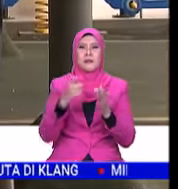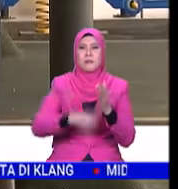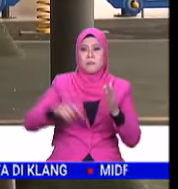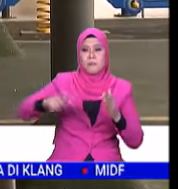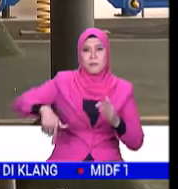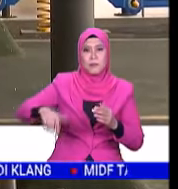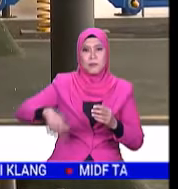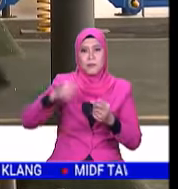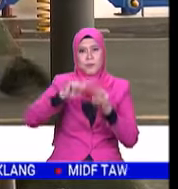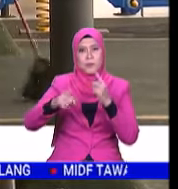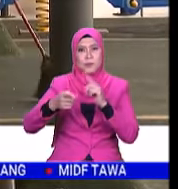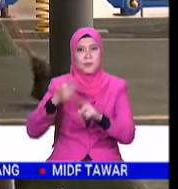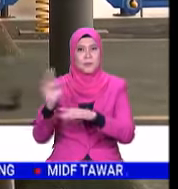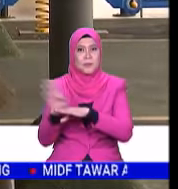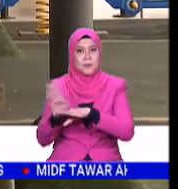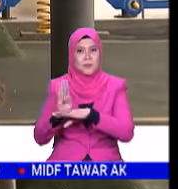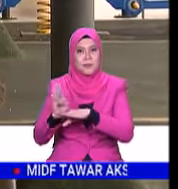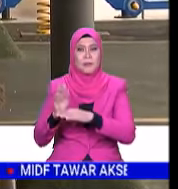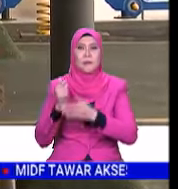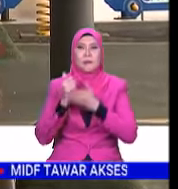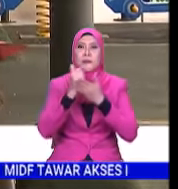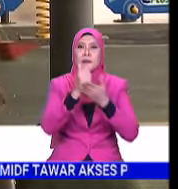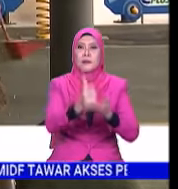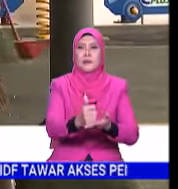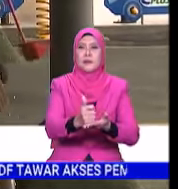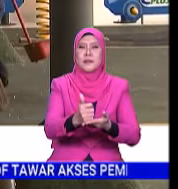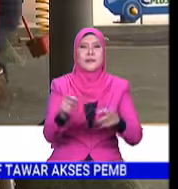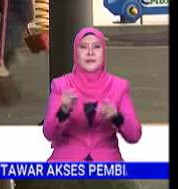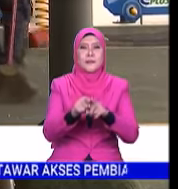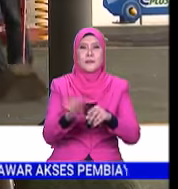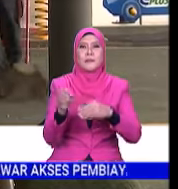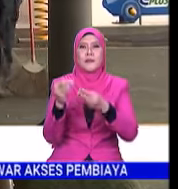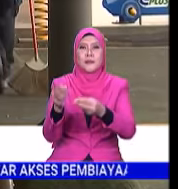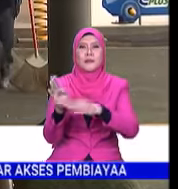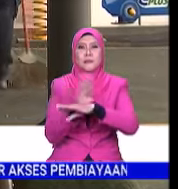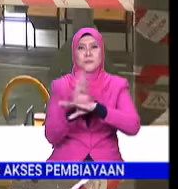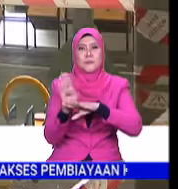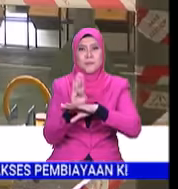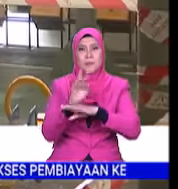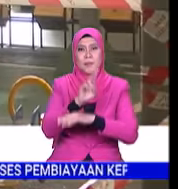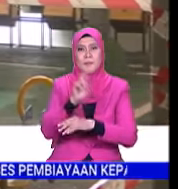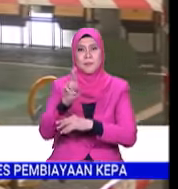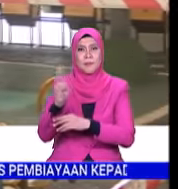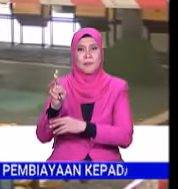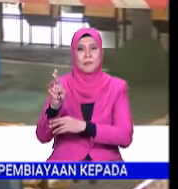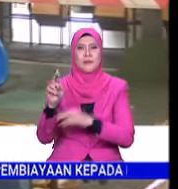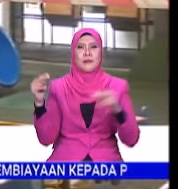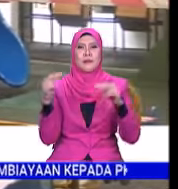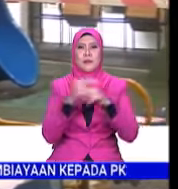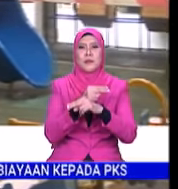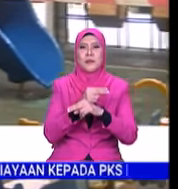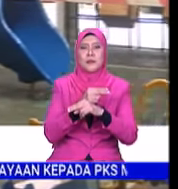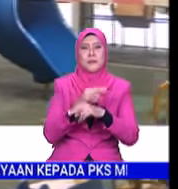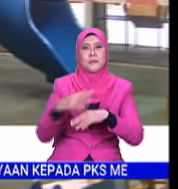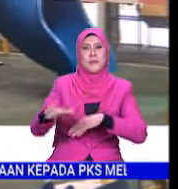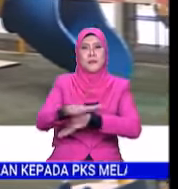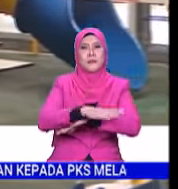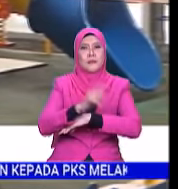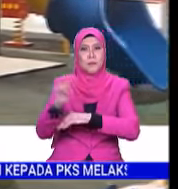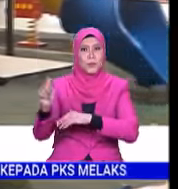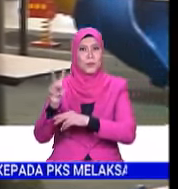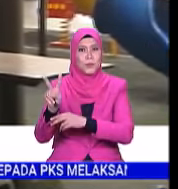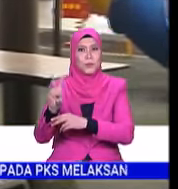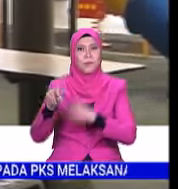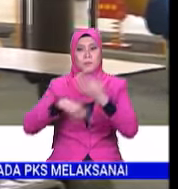untuk rakan-rakan niaganya. Bantuan yang sama akan diberikan kepada pengusaha tempatan di RNR Lebuh Raya Pantai Timur 2. Pelbagai